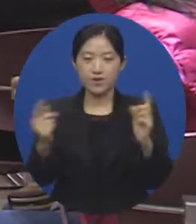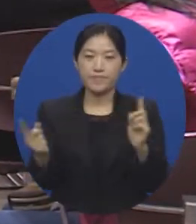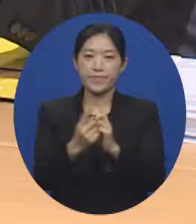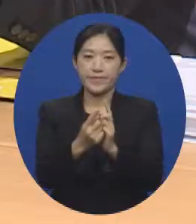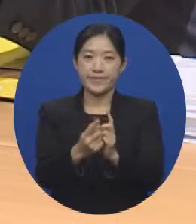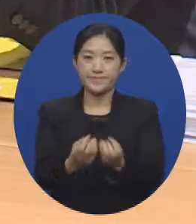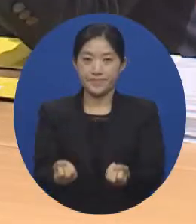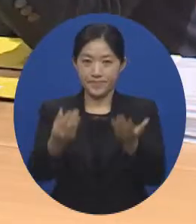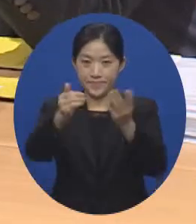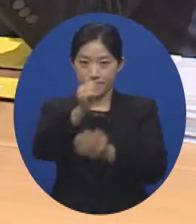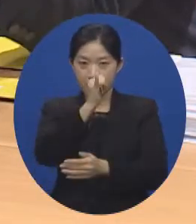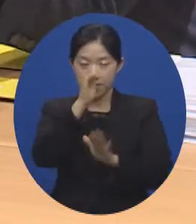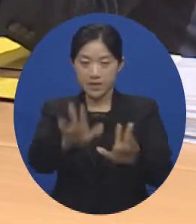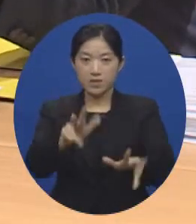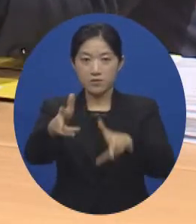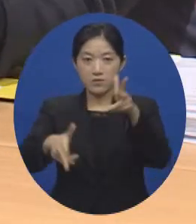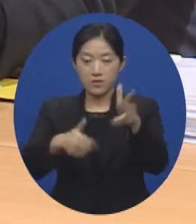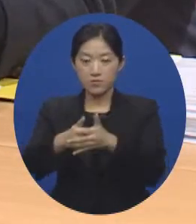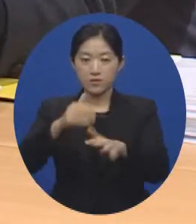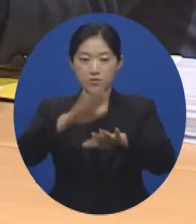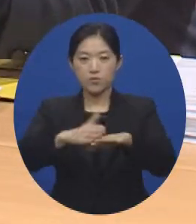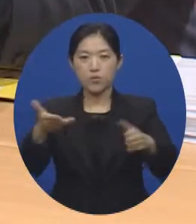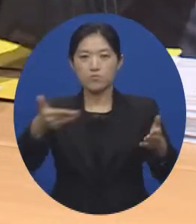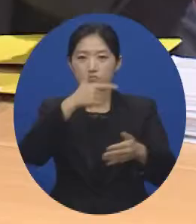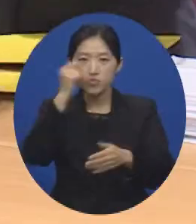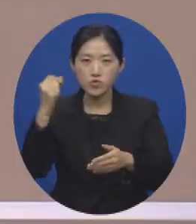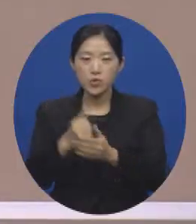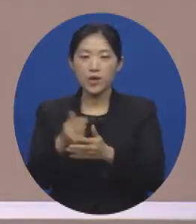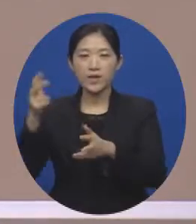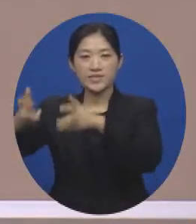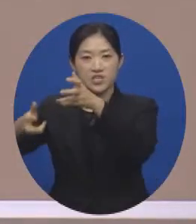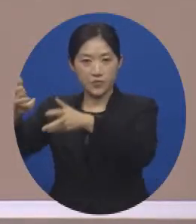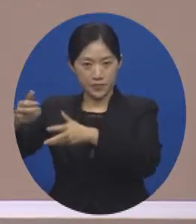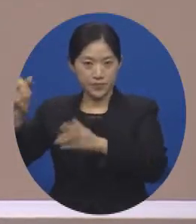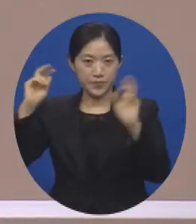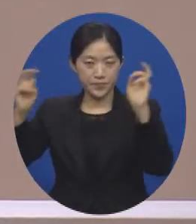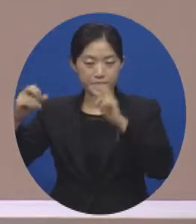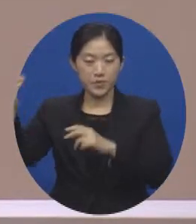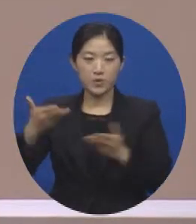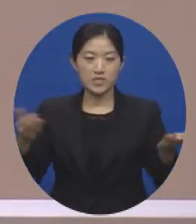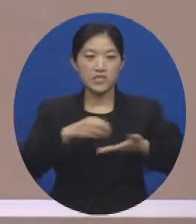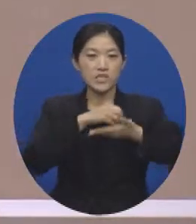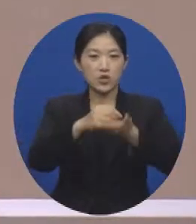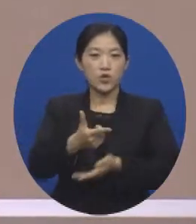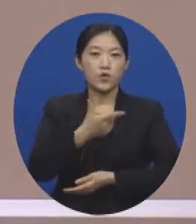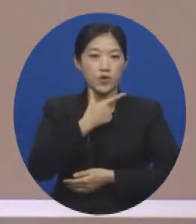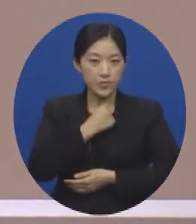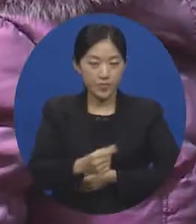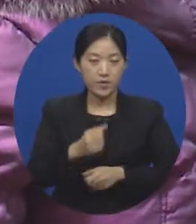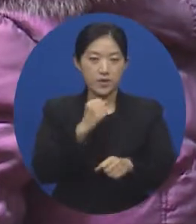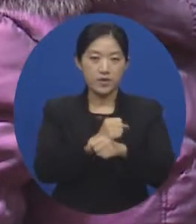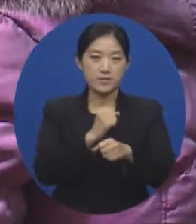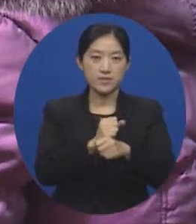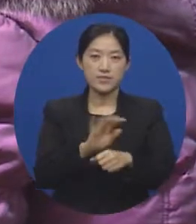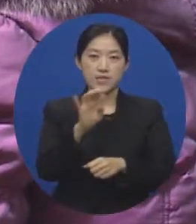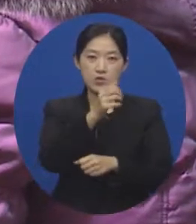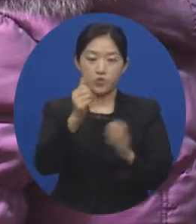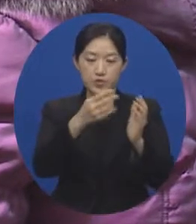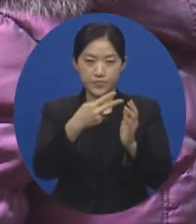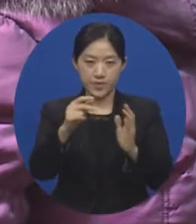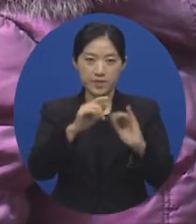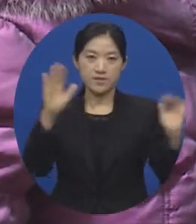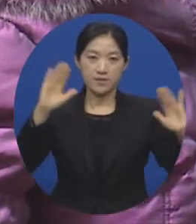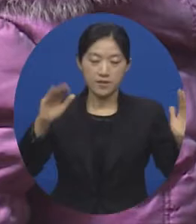운영했습니다. 이번 사업은 인력 부족에 어려움을 겪고 있는 기업체와 취업을 희망하는 베이비 부머 세대의